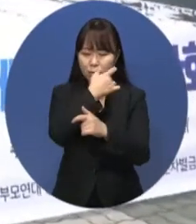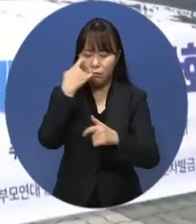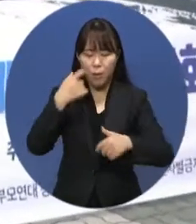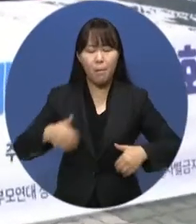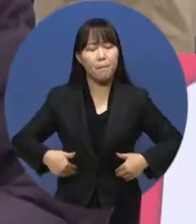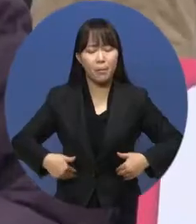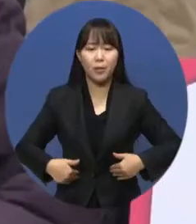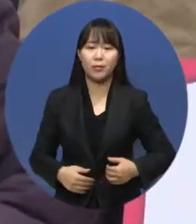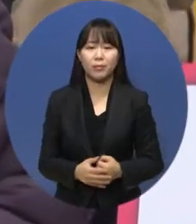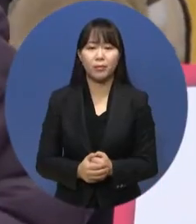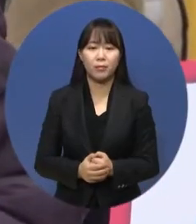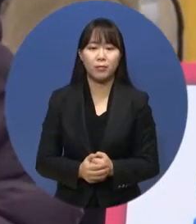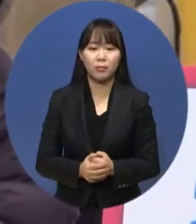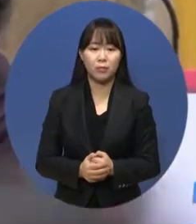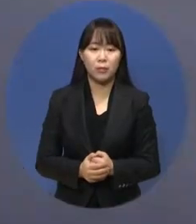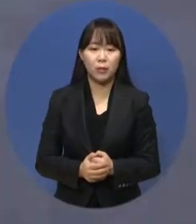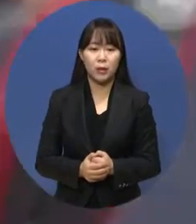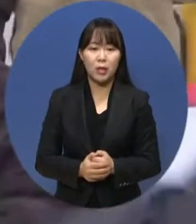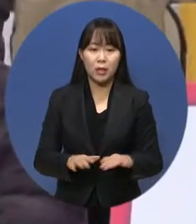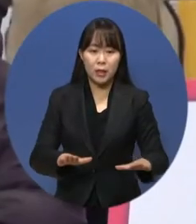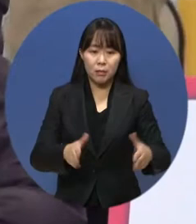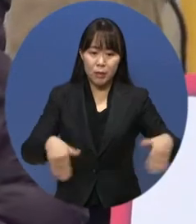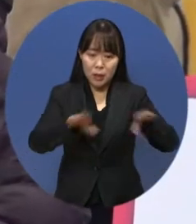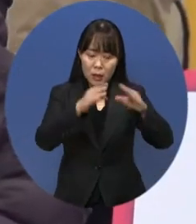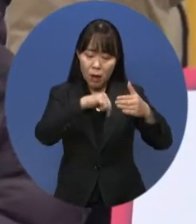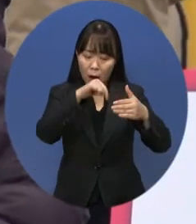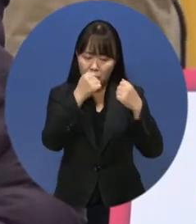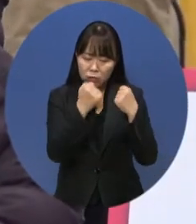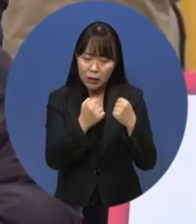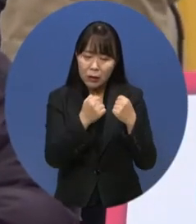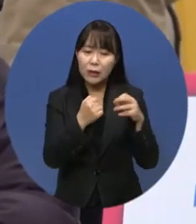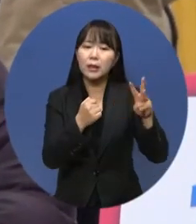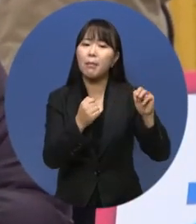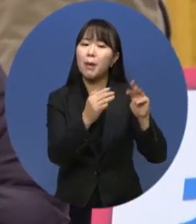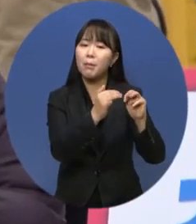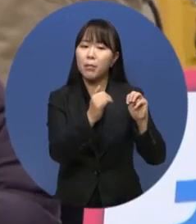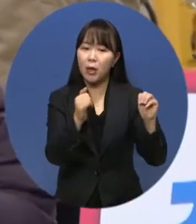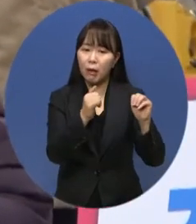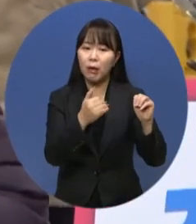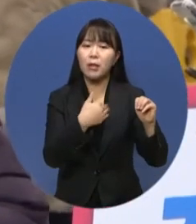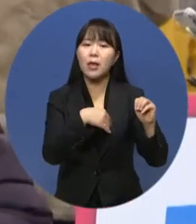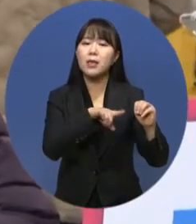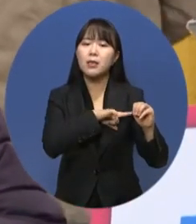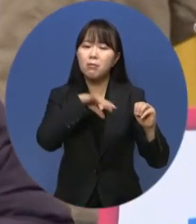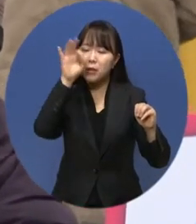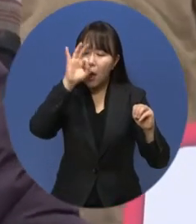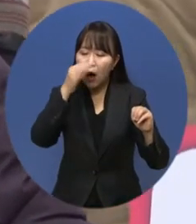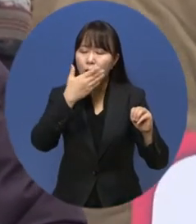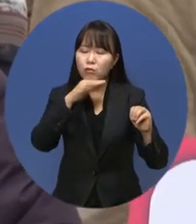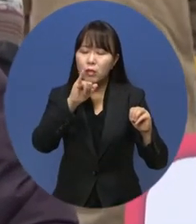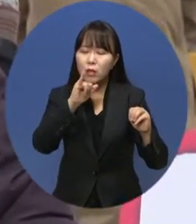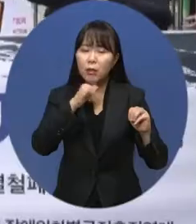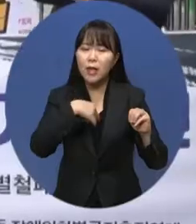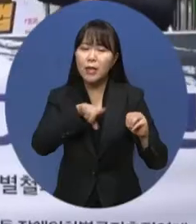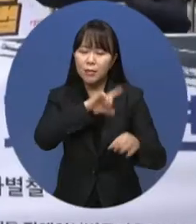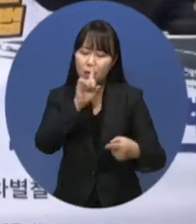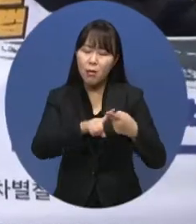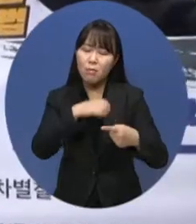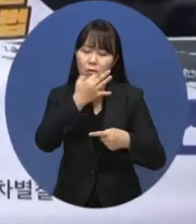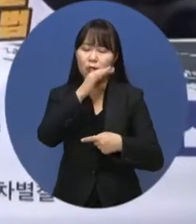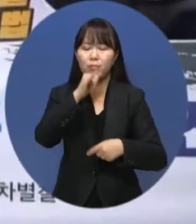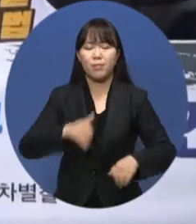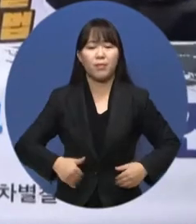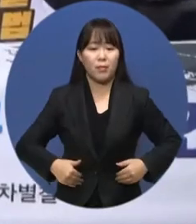되어야 합니다 즉 시설에 있는 삼매의 사람들이 자기 이름을 자주 수 있도록 해야 합니다 더